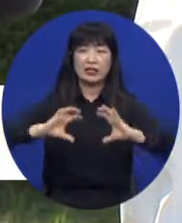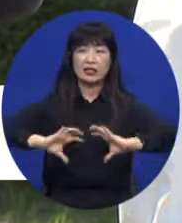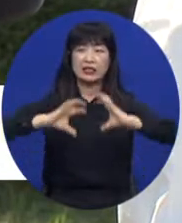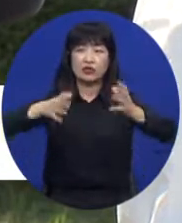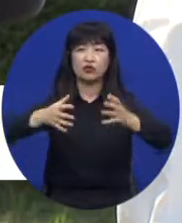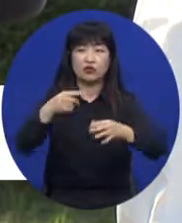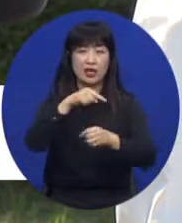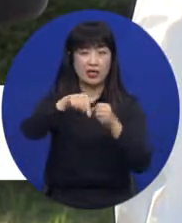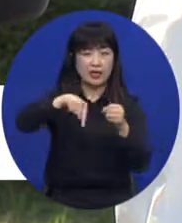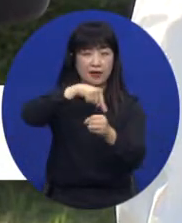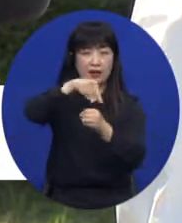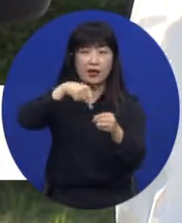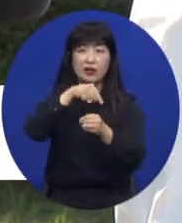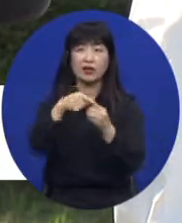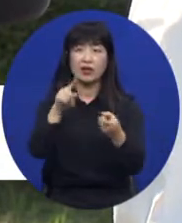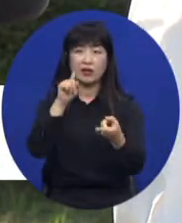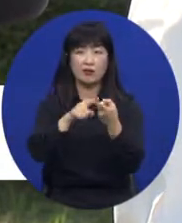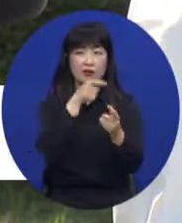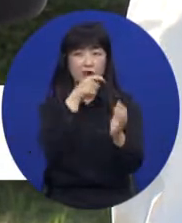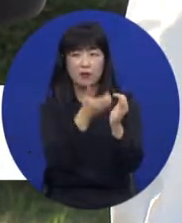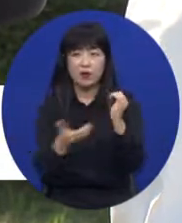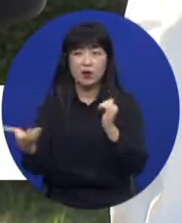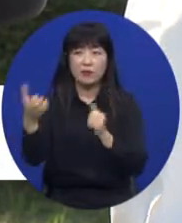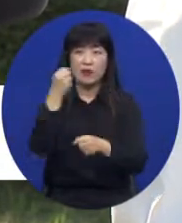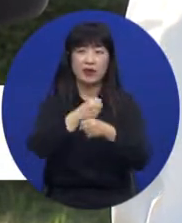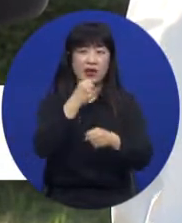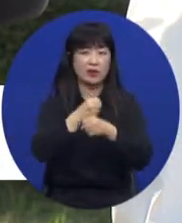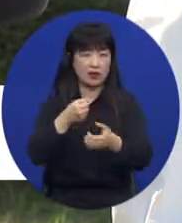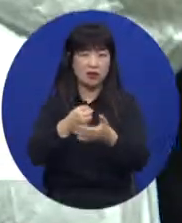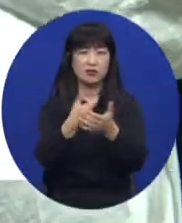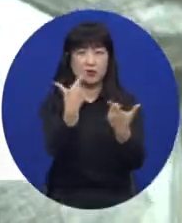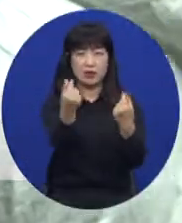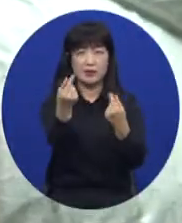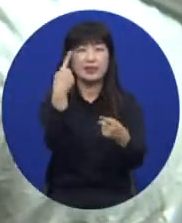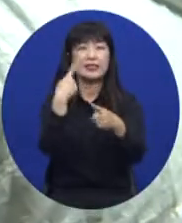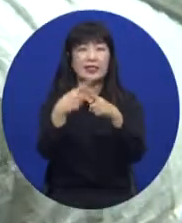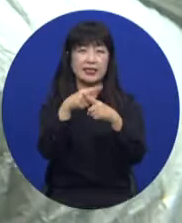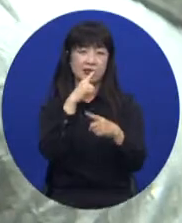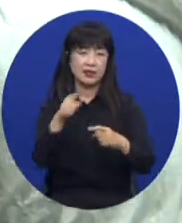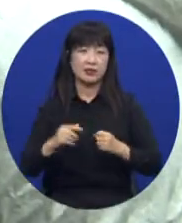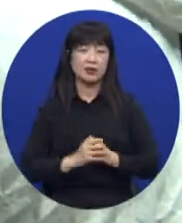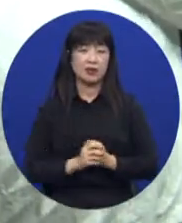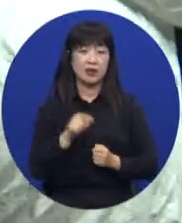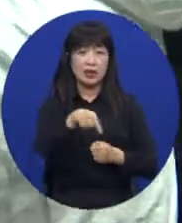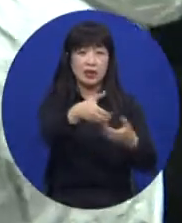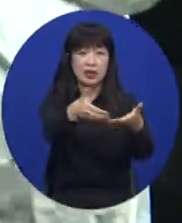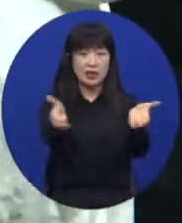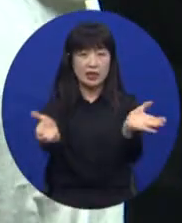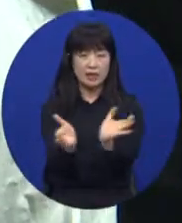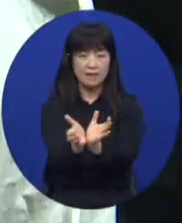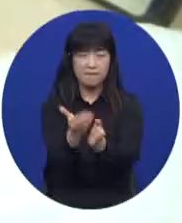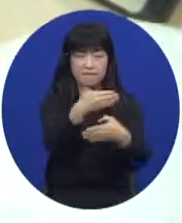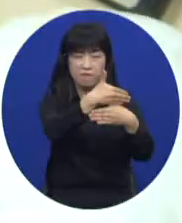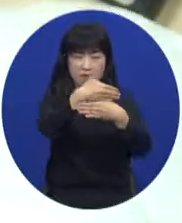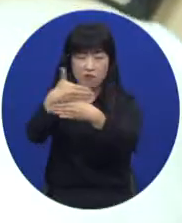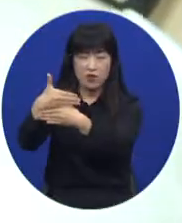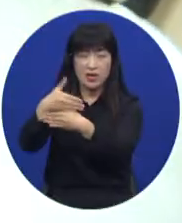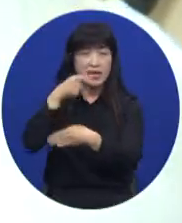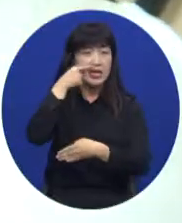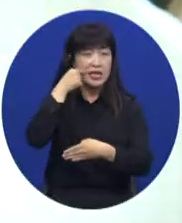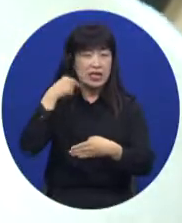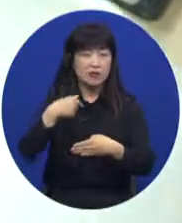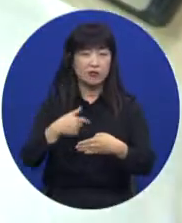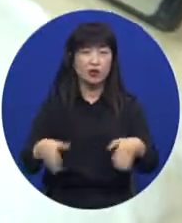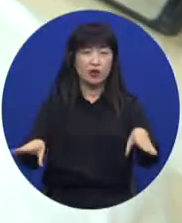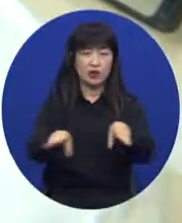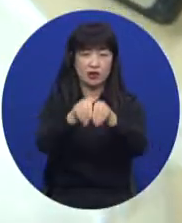방사능 물질로 오염된 핵 오염지대로 만들겠다는 결정을 한 것이다. 이들은 굳게 닫힌 일본 영사관